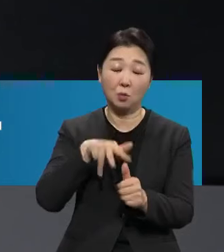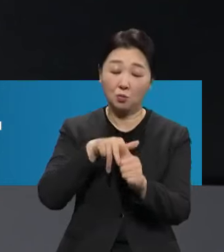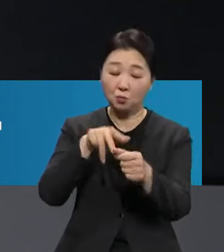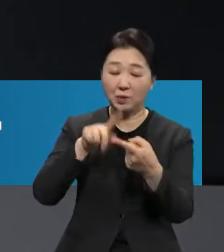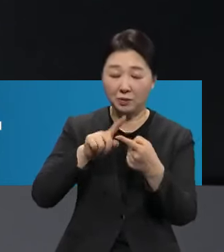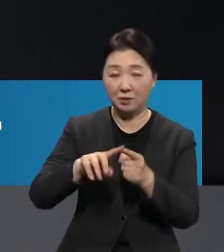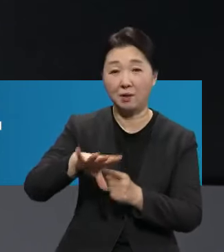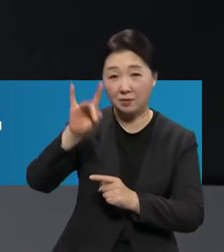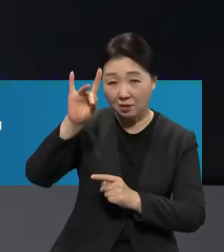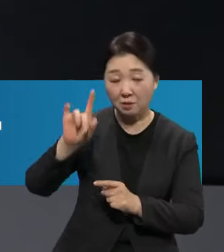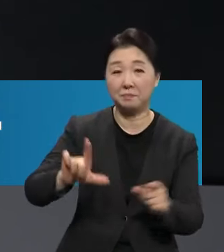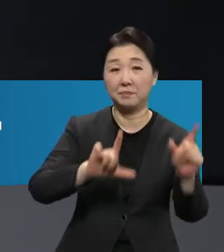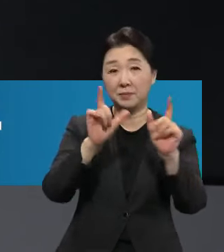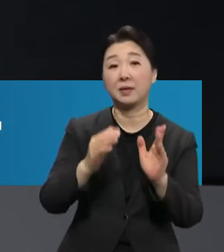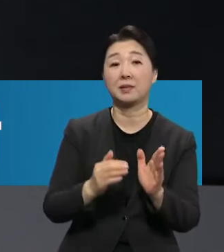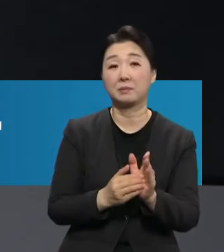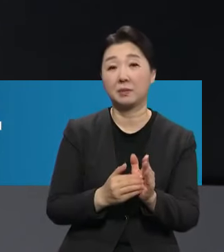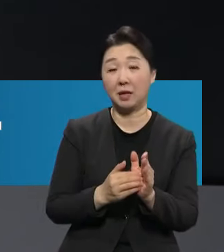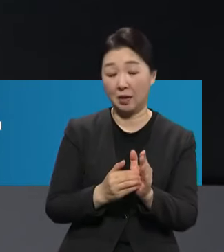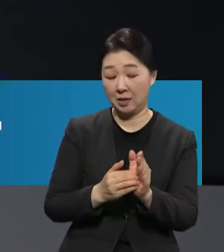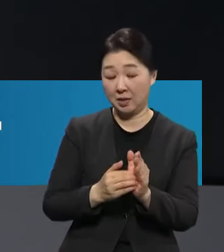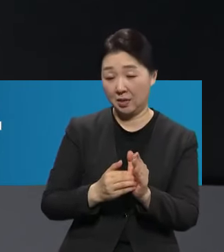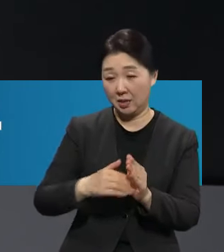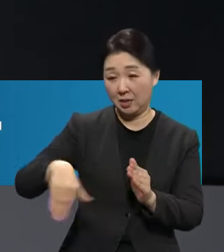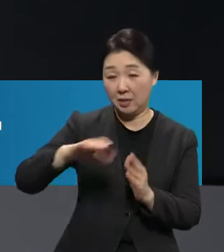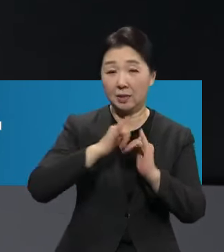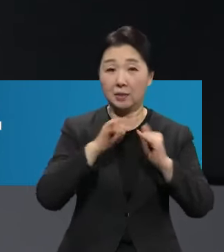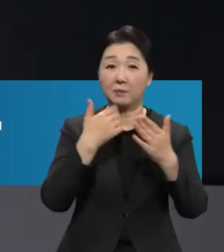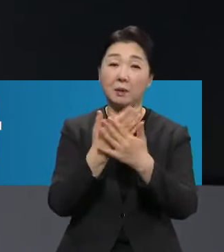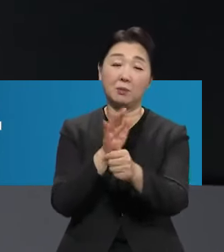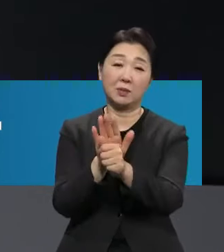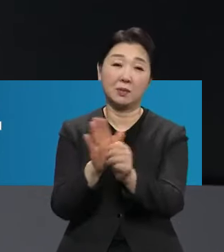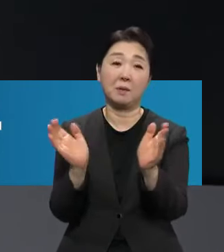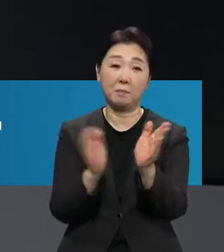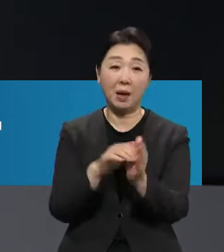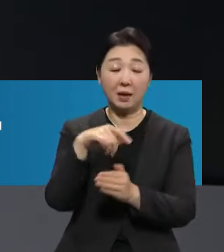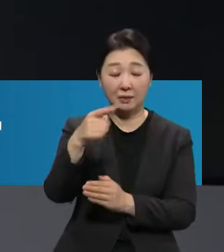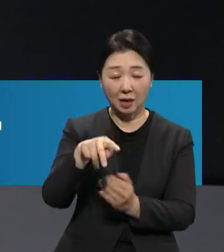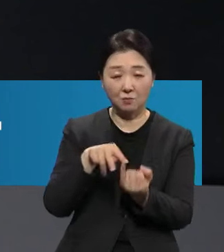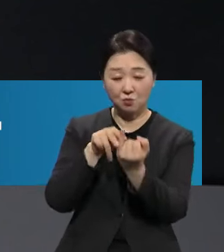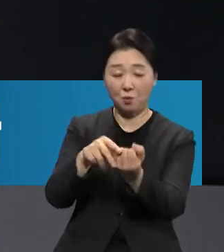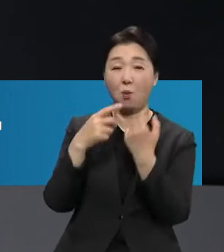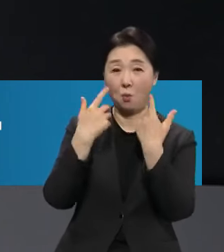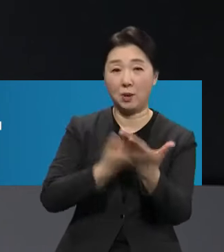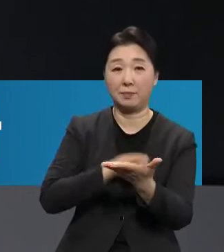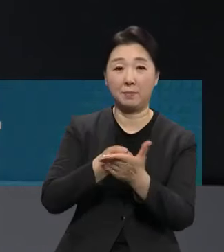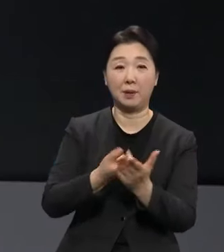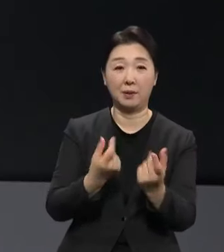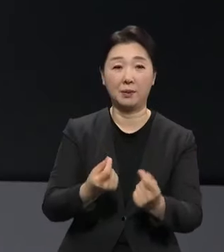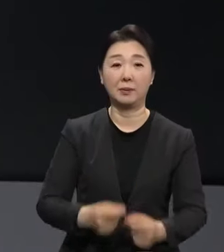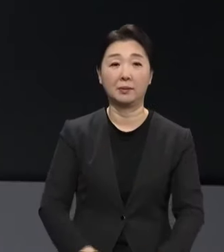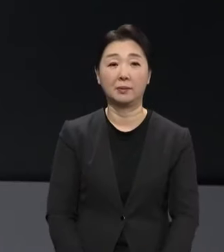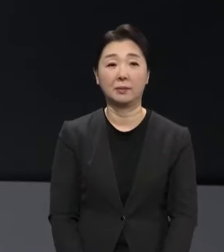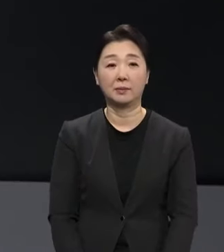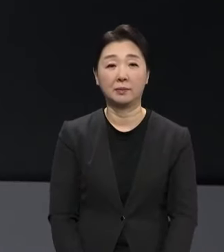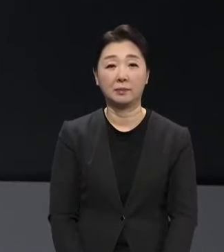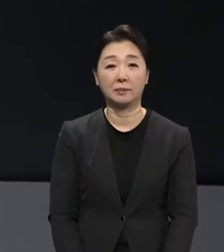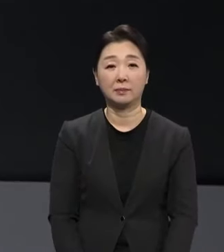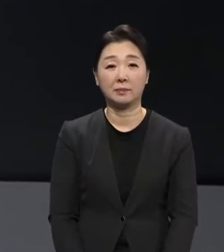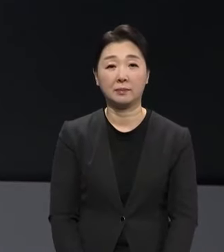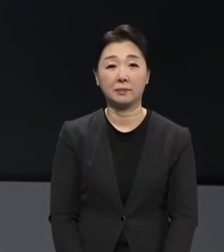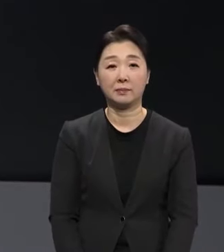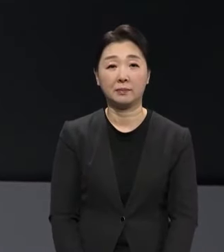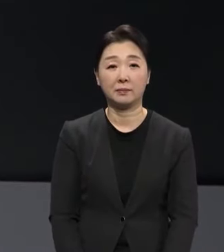보냈습니다 당내 인사들 대부분이 지지를 표하면서 사실상 다음 후보로 확정되는 모습입니다 워싱턴